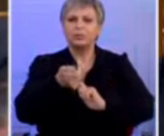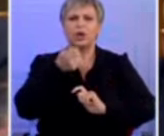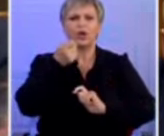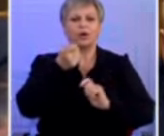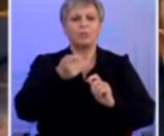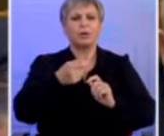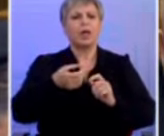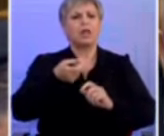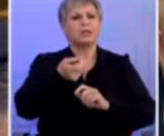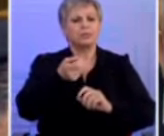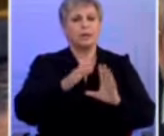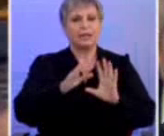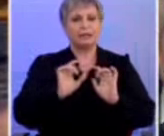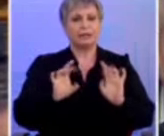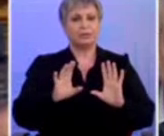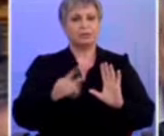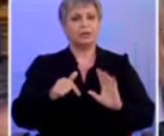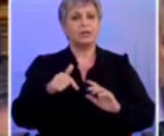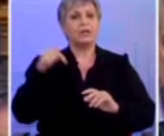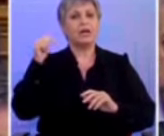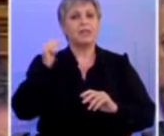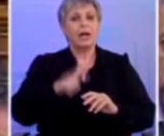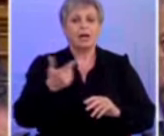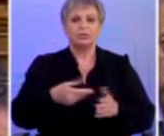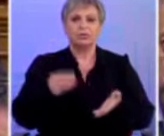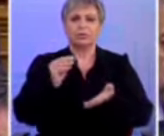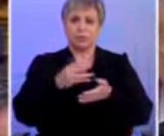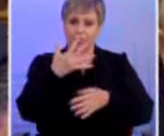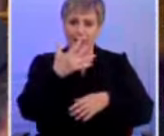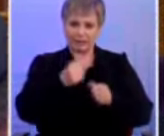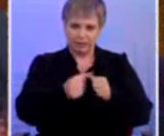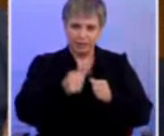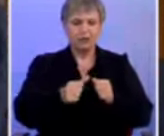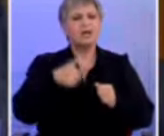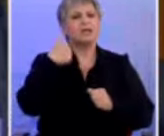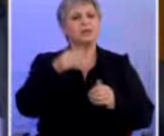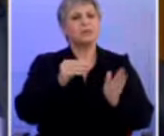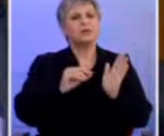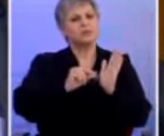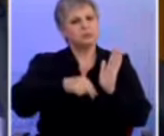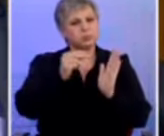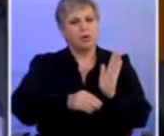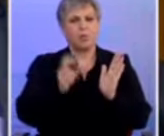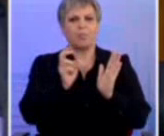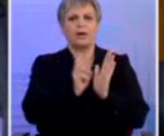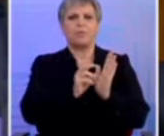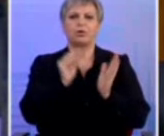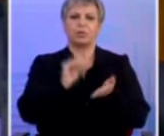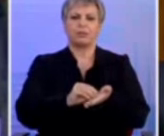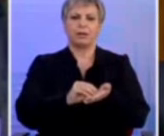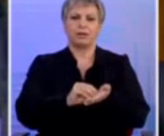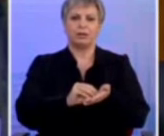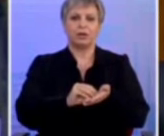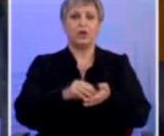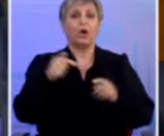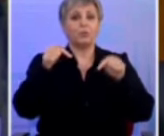προοπτική, 5 μήνες και μετά ξανά συζήτηση για νέο μνημόνιο. Αυτό το οποίο έχουμε τώρα είναι μια